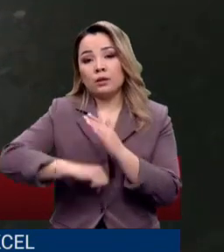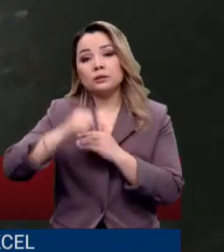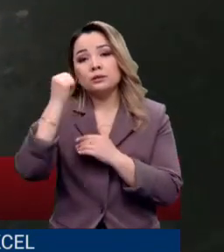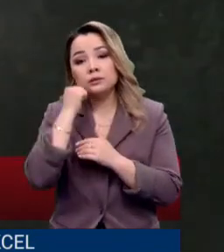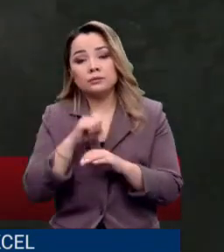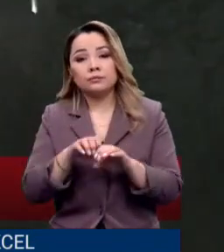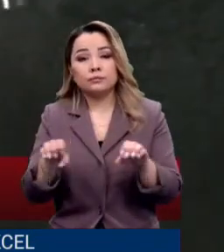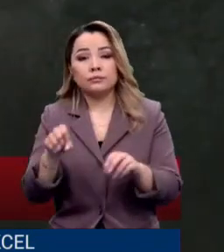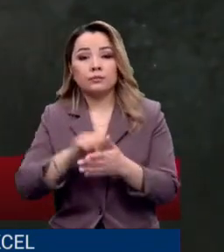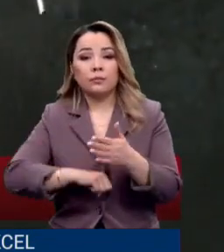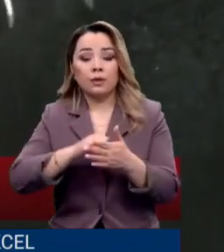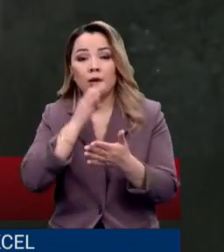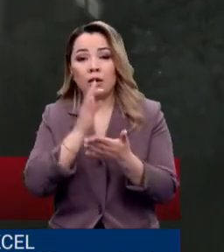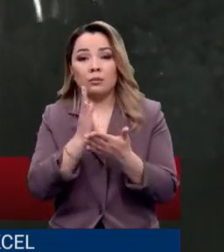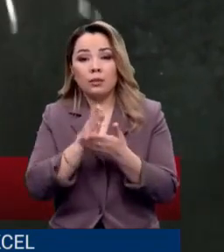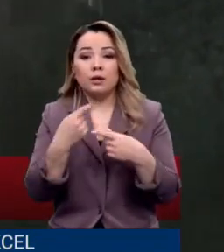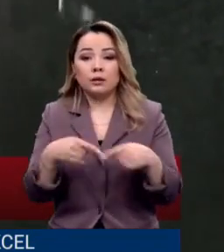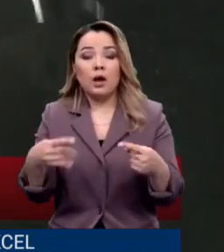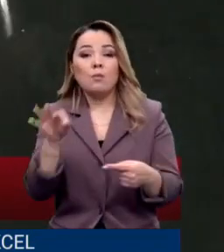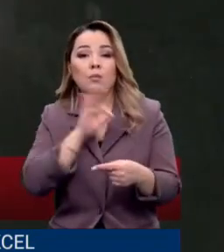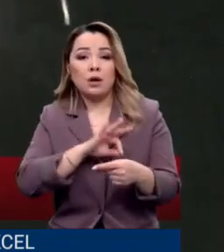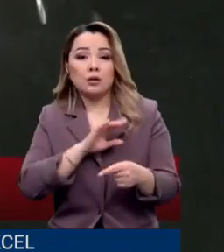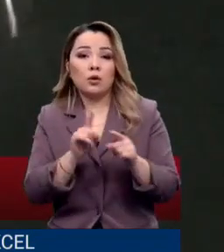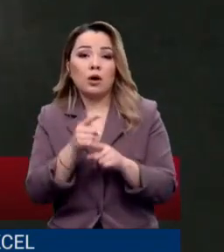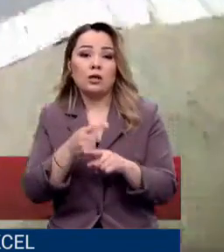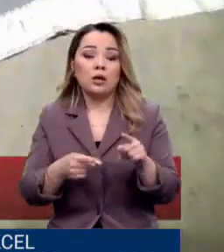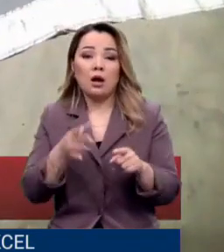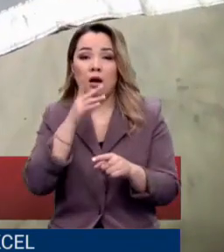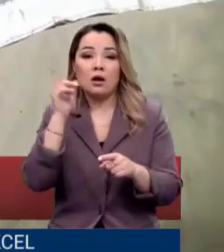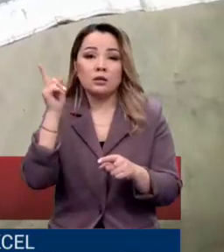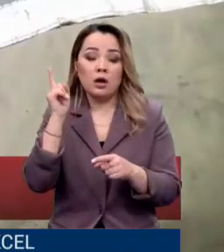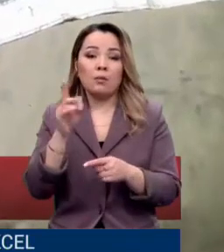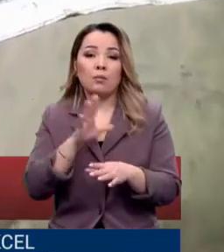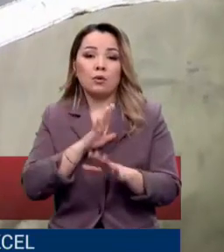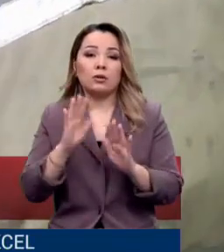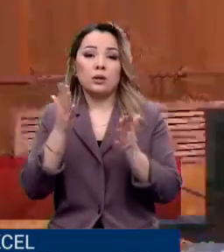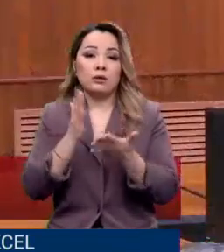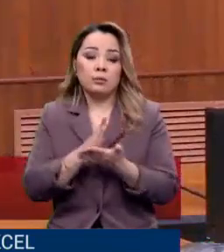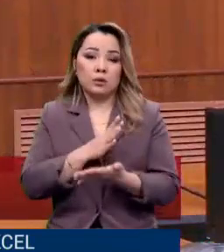жеткен құрылғылар себеп, кейбірінің пайдаланғанына жарты ғасырдай уақыт болған.